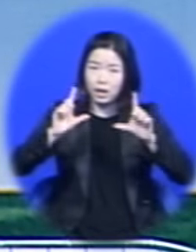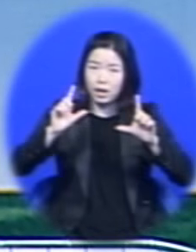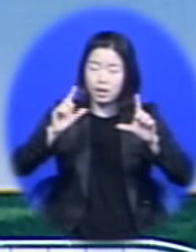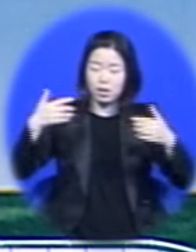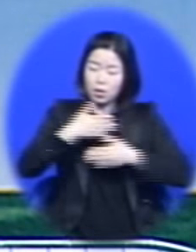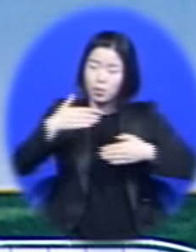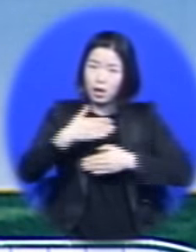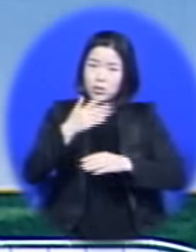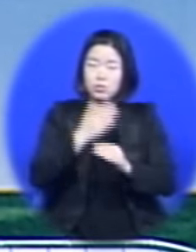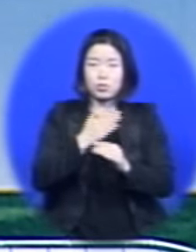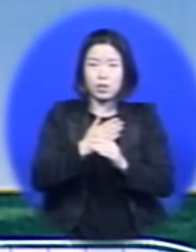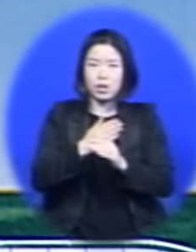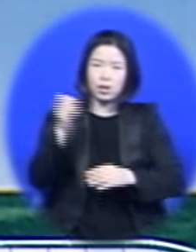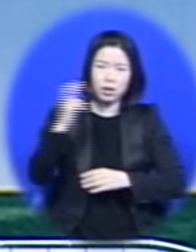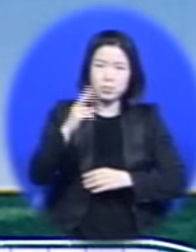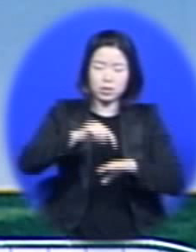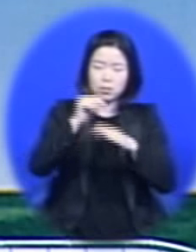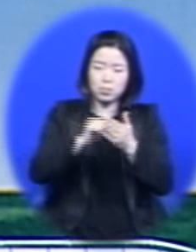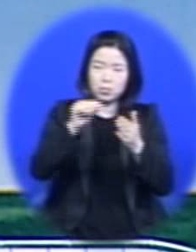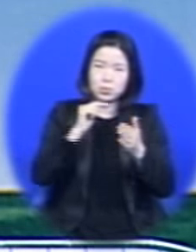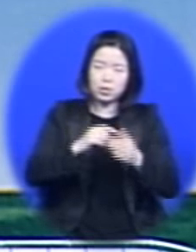하다가 갑자기 마음에 애통함이 와요.